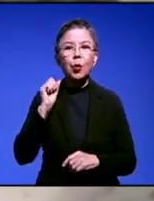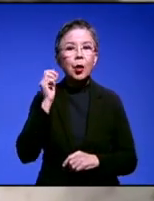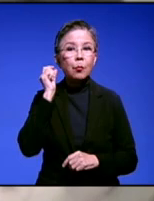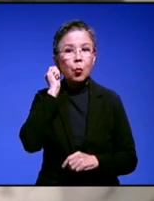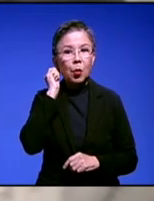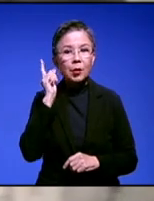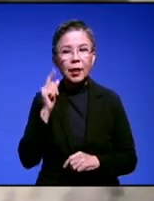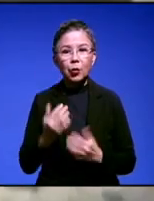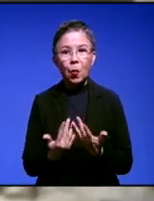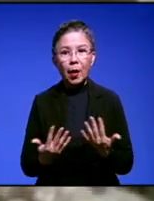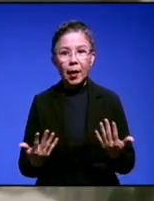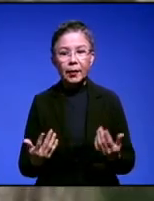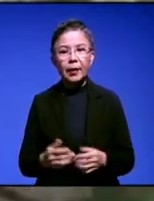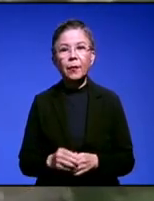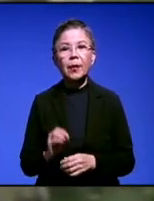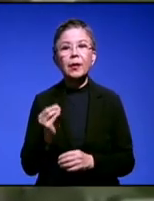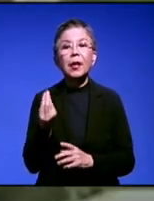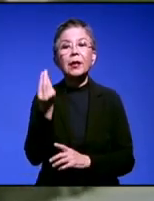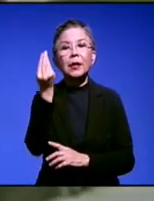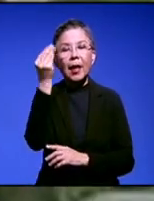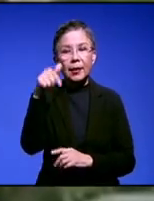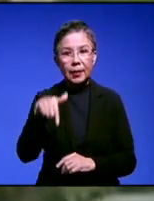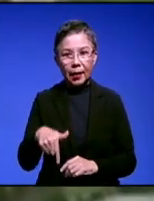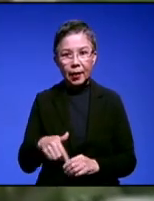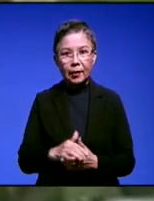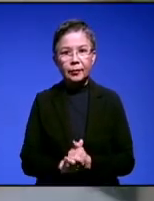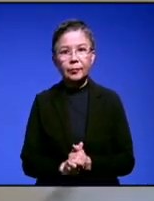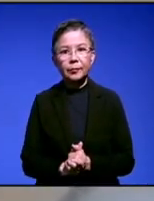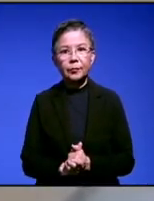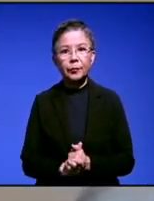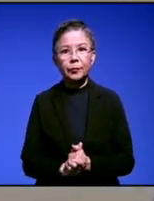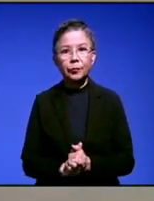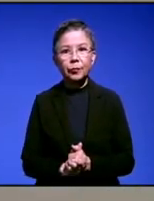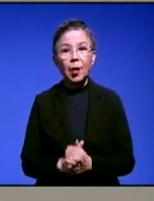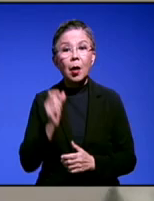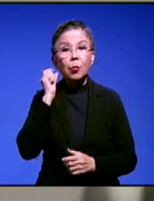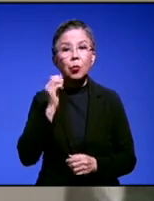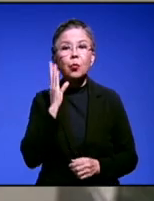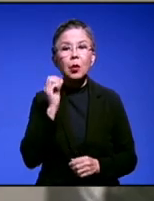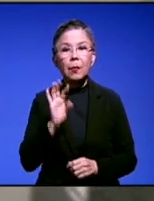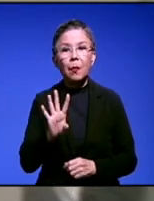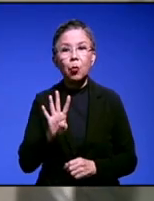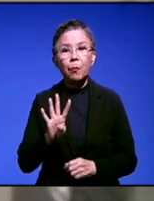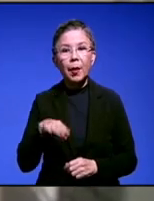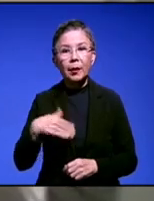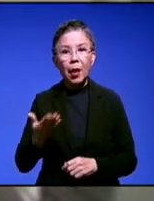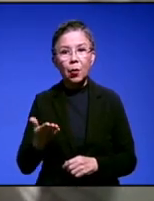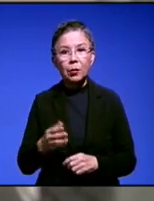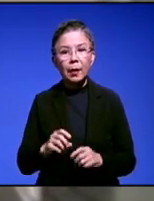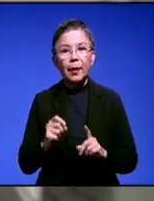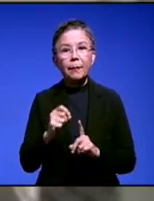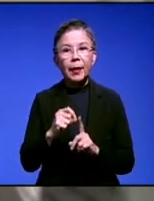perempuan dengan Seorang warga di kawasan Kebon Baru Jakarta Selatan baru-baru ini perempuan berusia 54 tahun ini dinyatakan